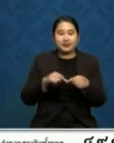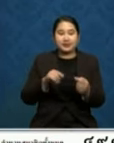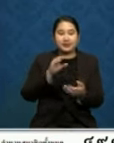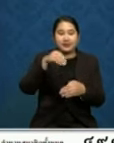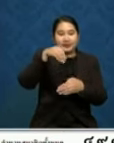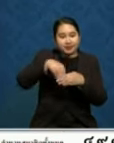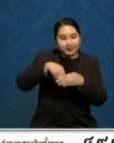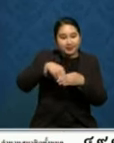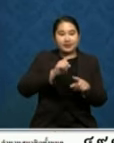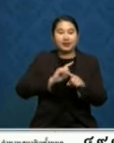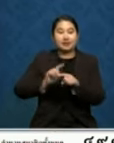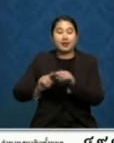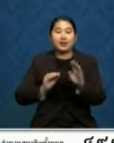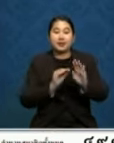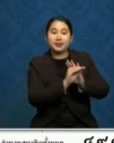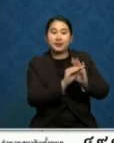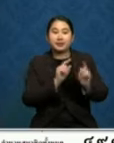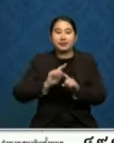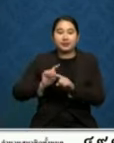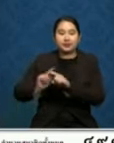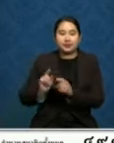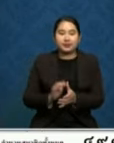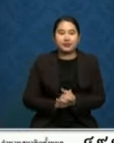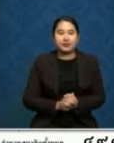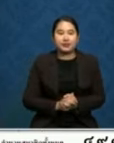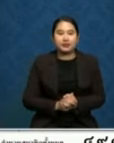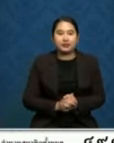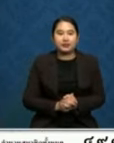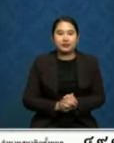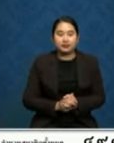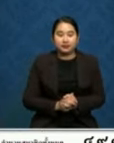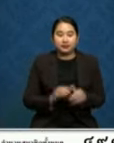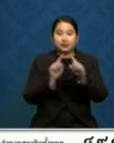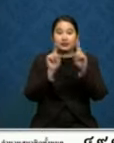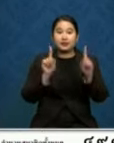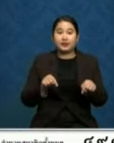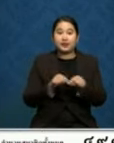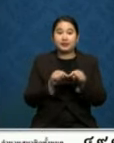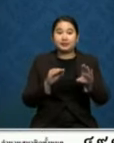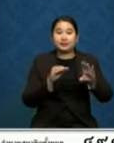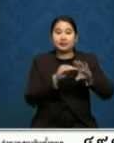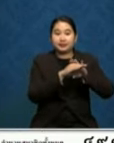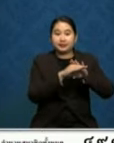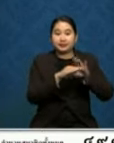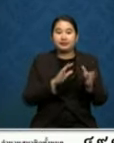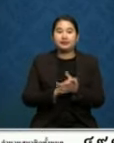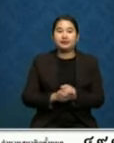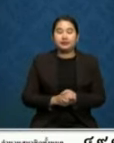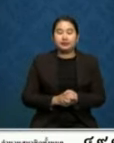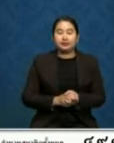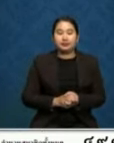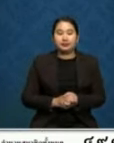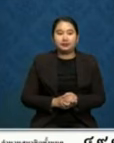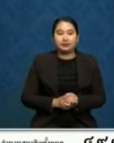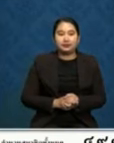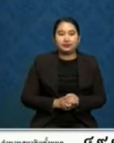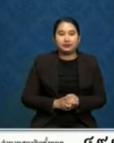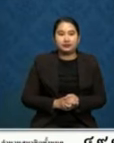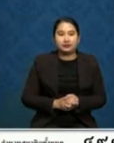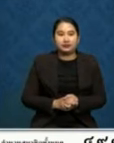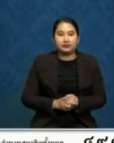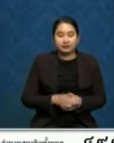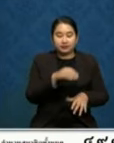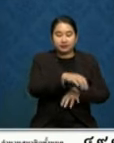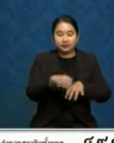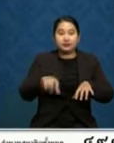ข้อมูลแบบต่างๆเช่นแบบดิสเกตของหน่วยงานส่วนกลาง23ห